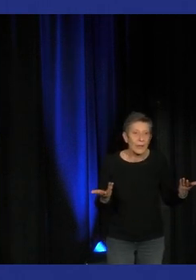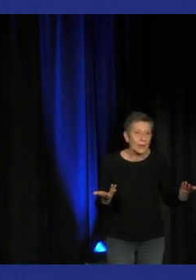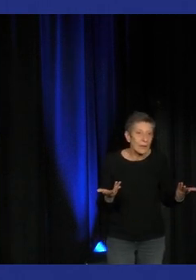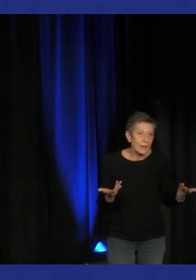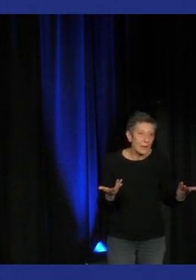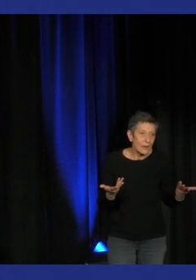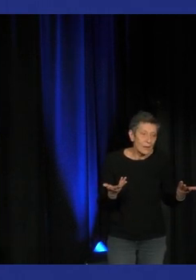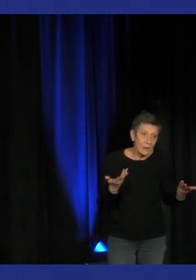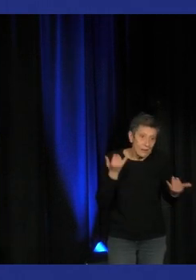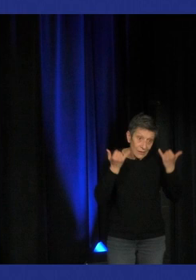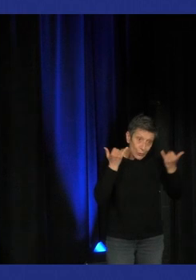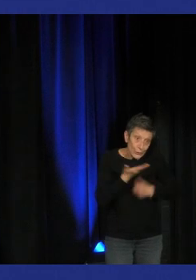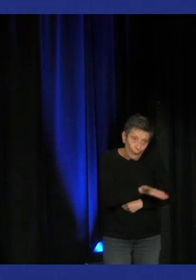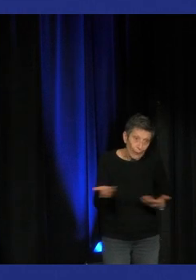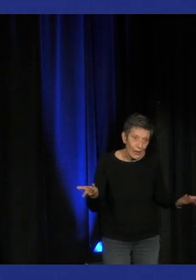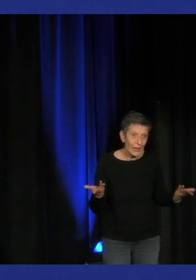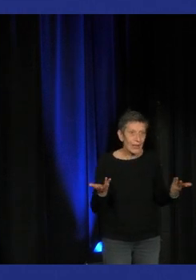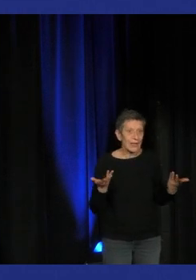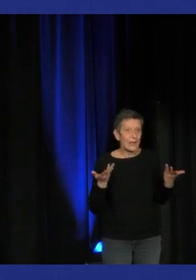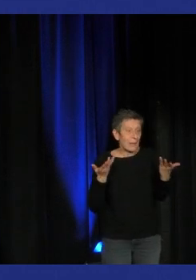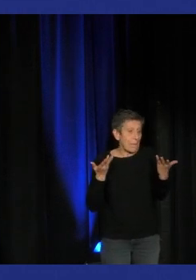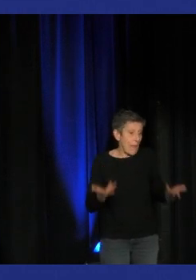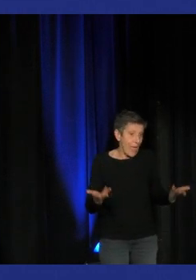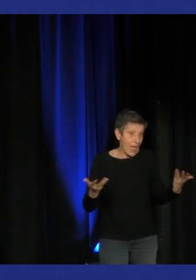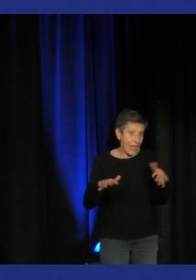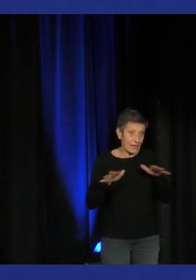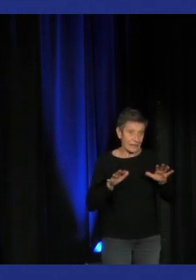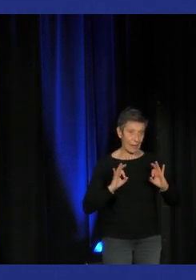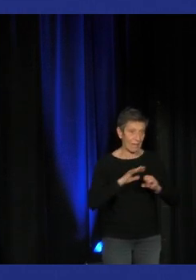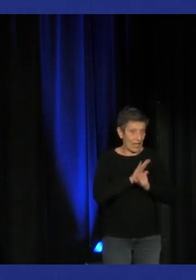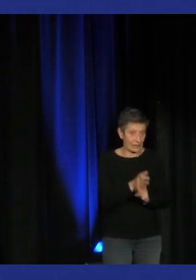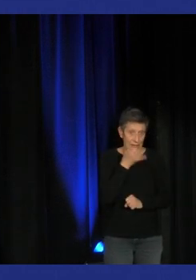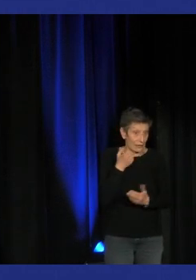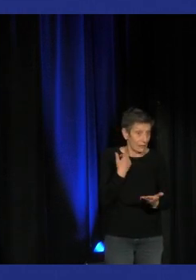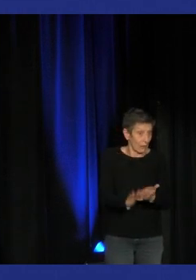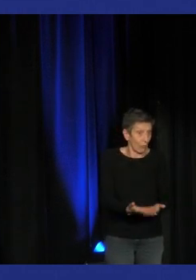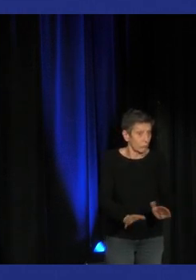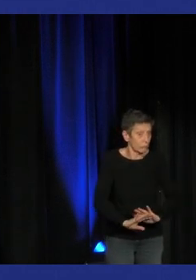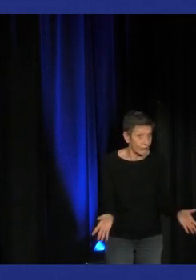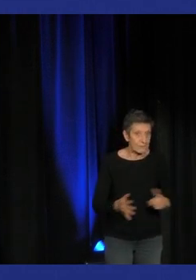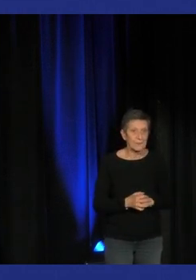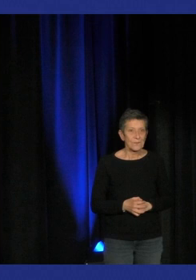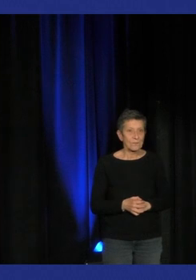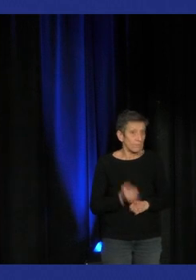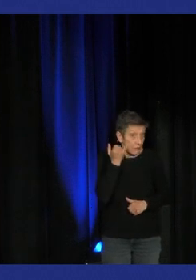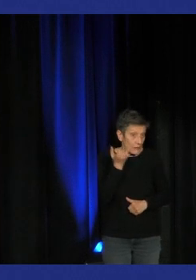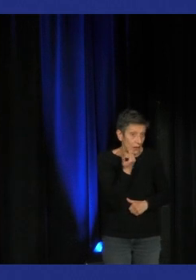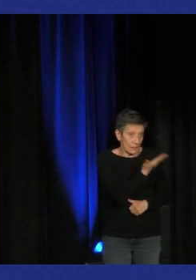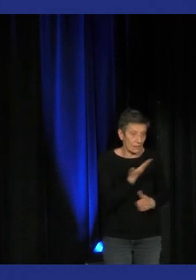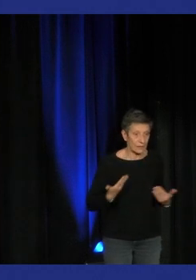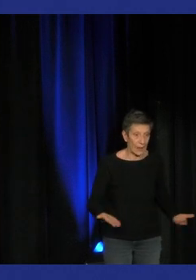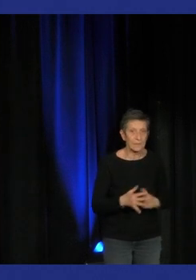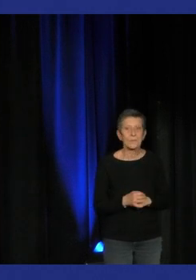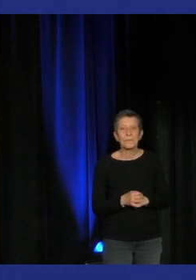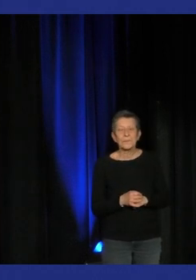pas illusoire, mais c'est ce que nous fait miroiter le système validiste. Hein. Et puis aussi, pour